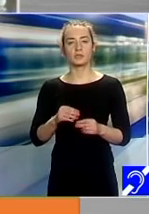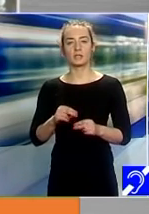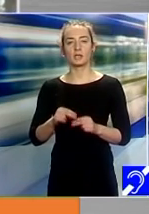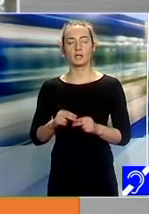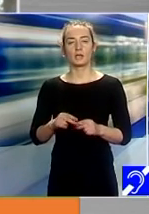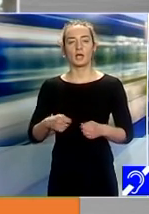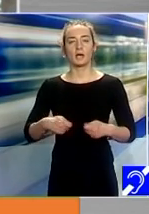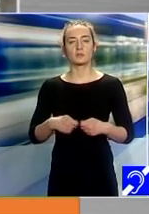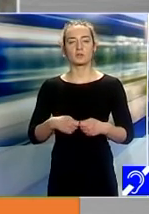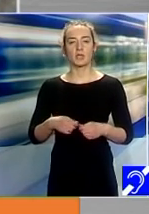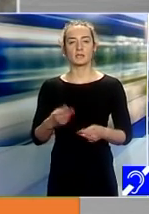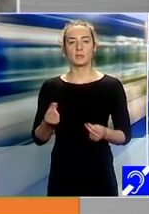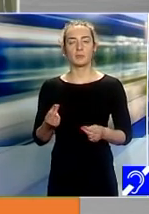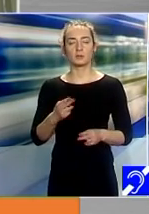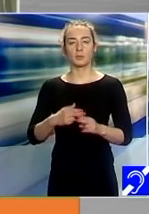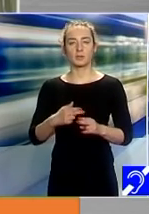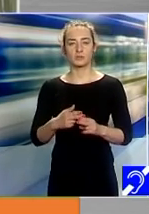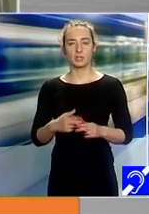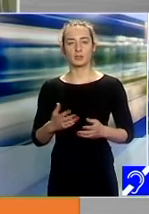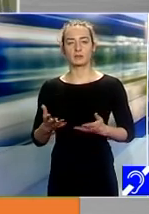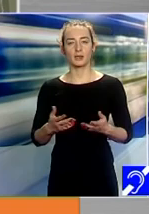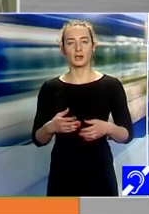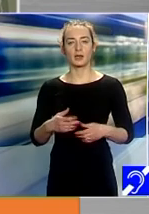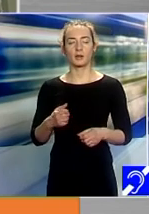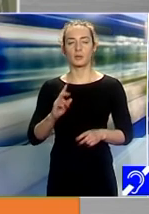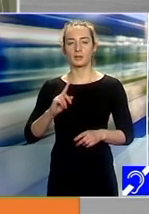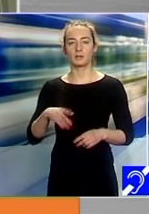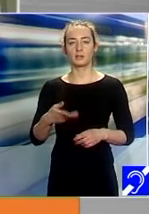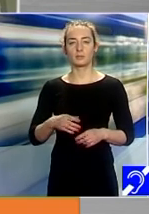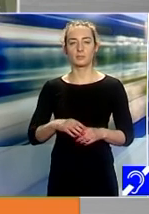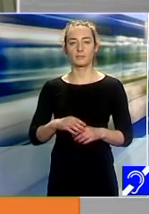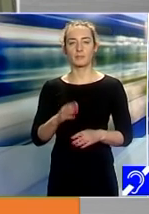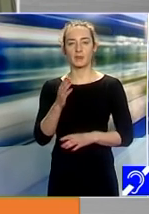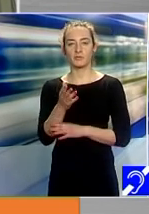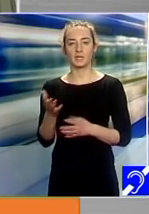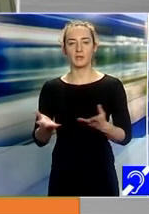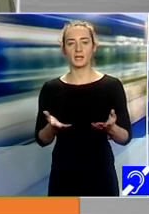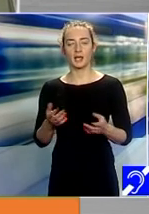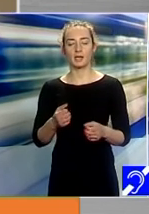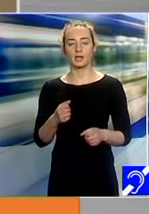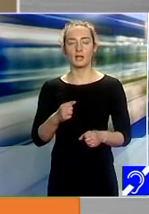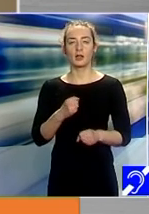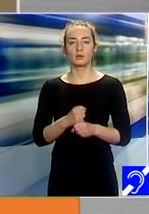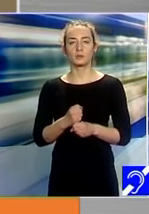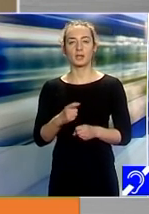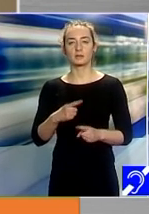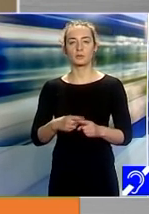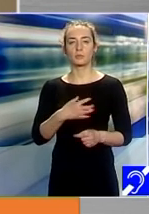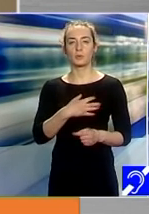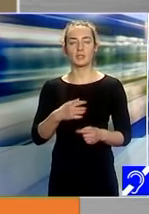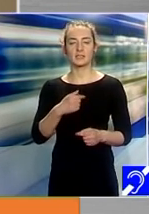toate pacientele cu care lucrăm și, de asemenea, firmele care lucrează cu proteze de sân pot ca să